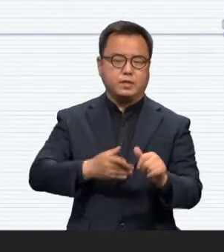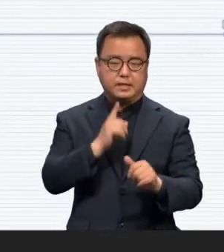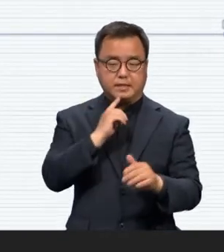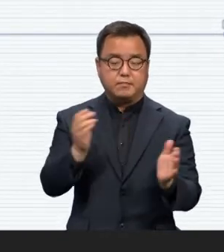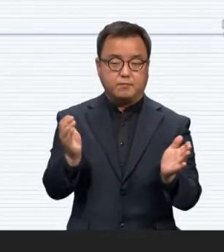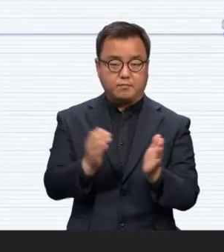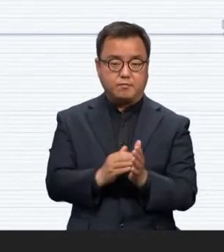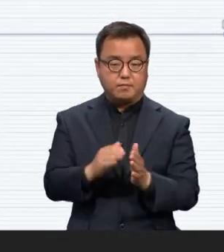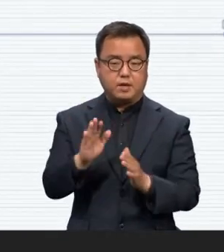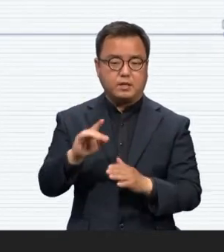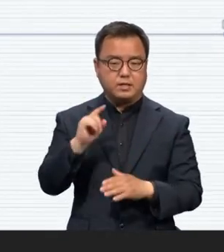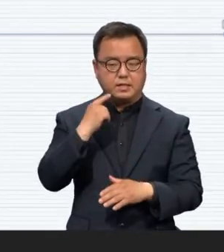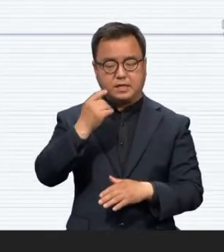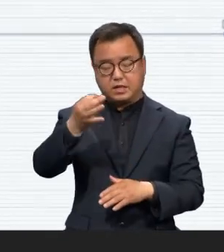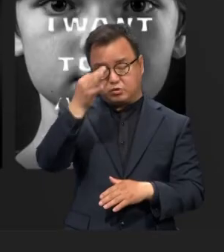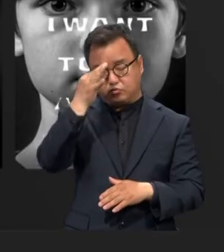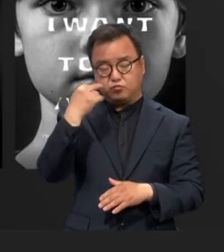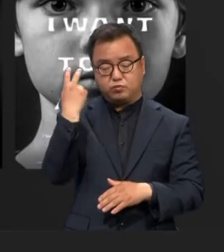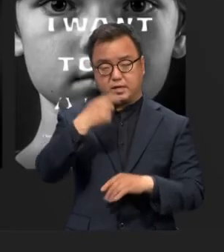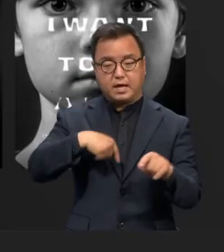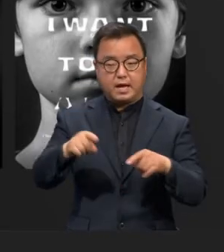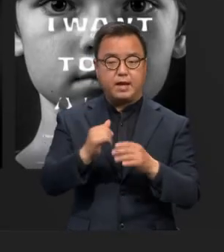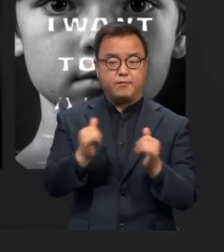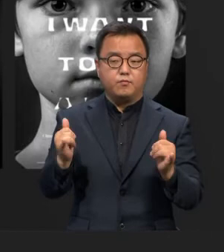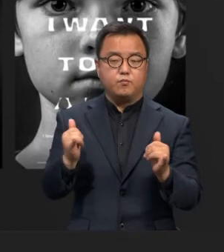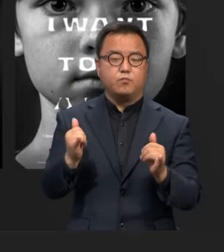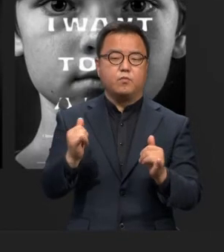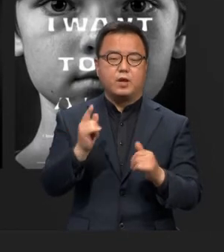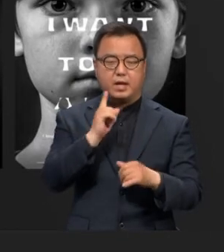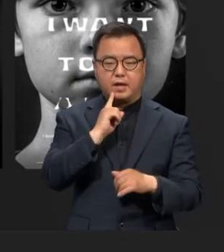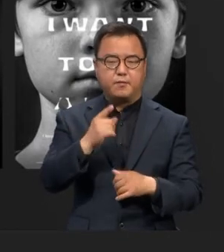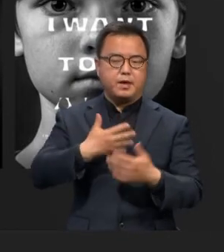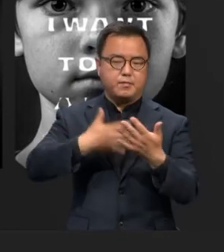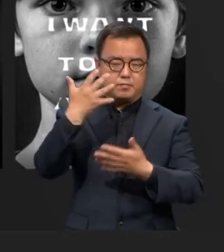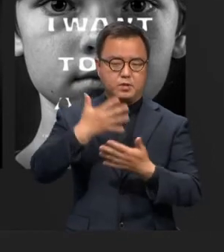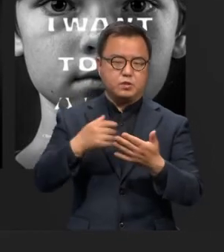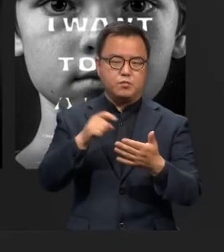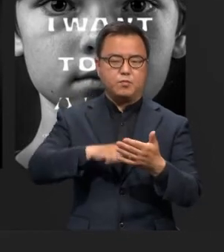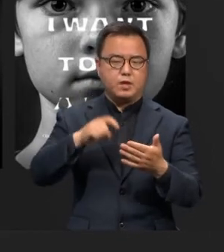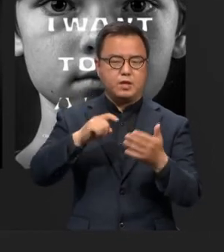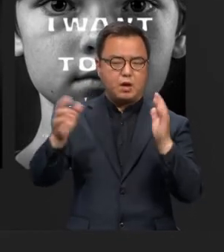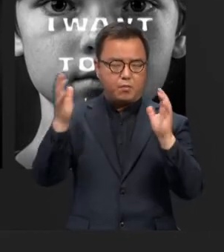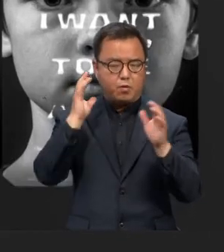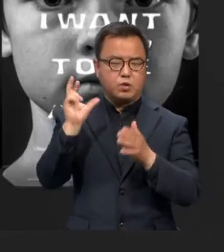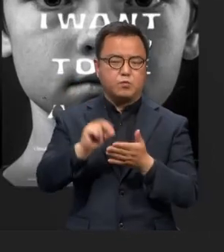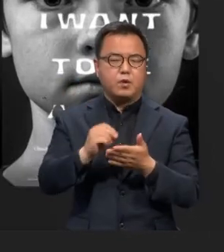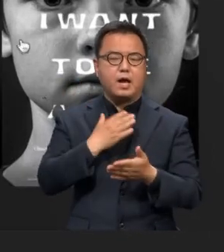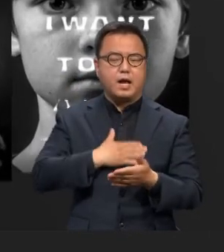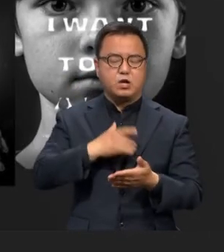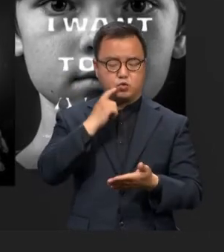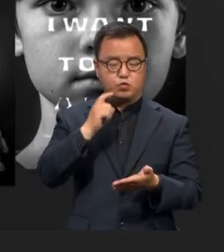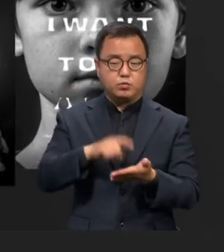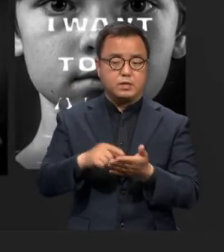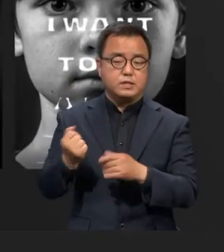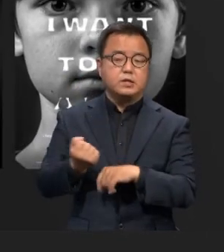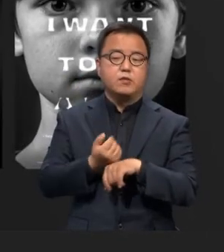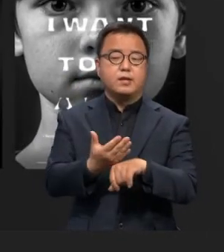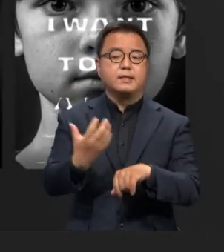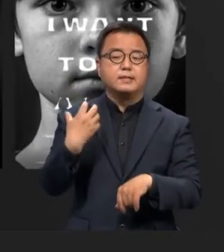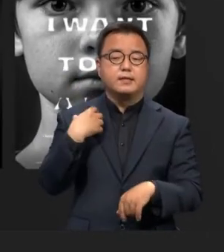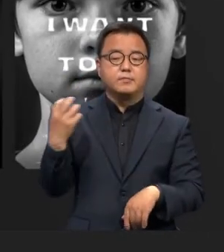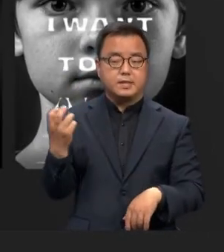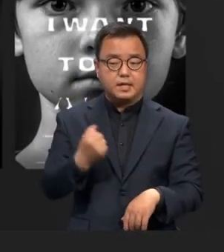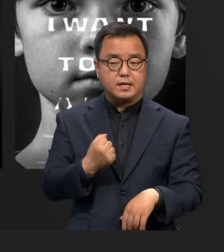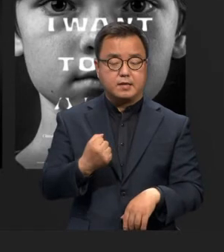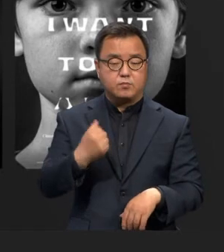사노마트의 예술감독 토마스 야스켈라인에는 미디어에는 복잡한 문제를 알기 쉽게 전달할 책임이 있다며 누구나